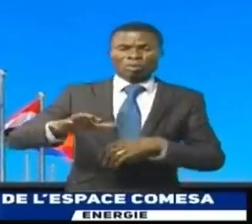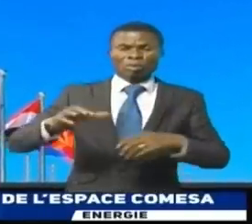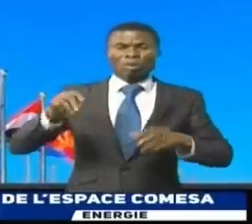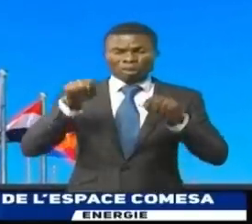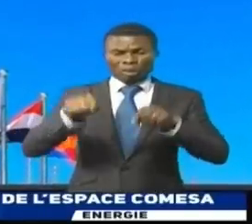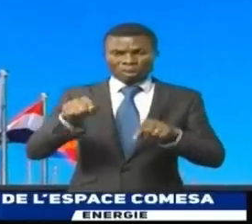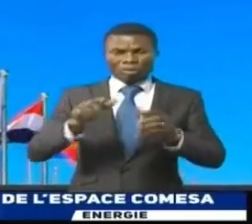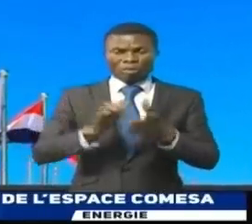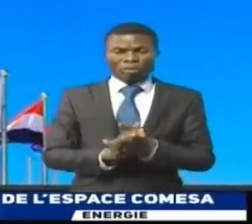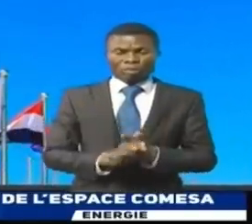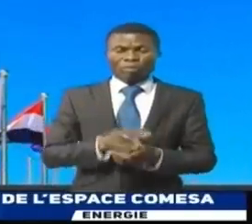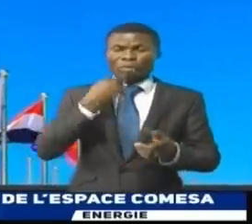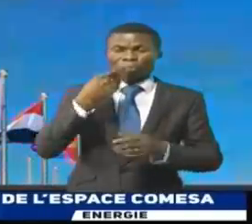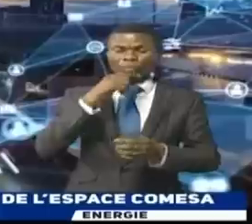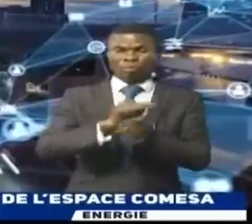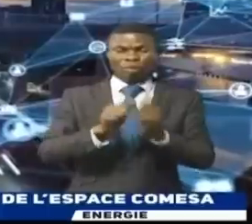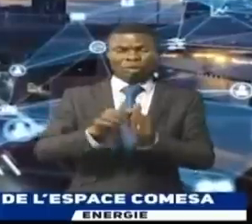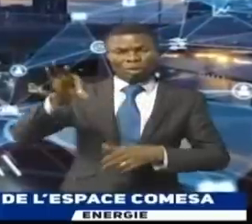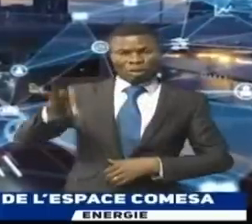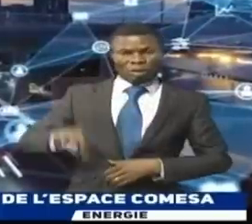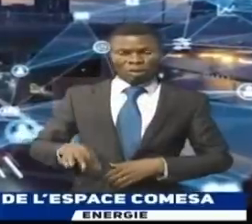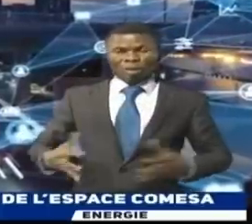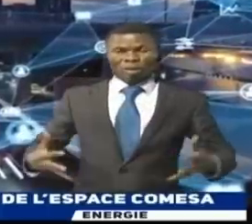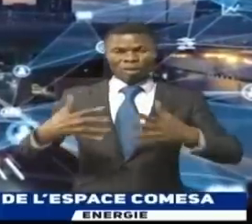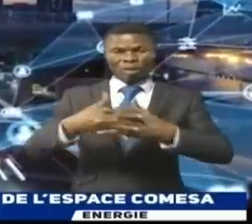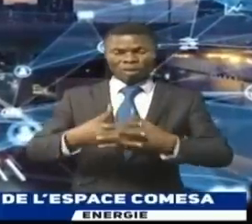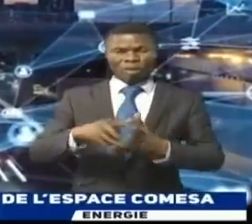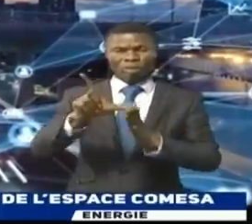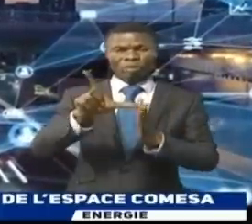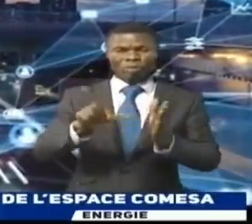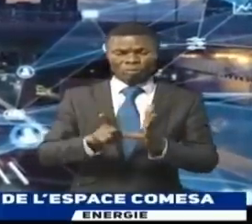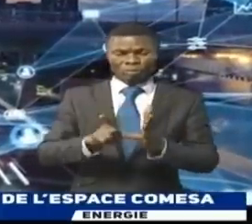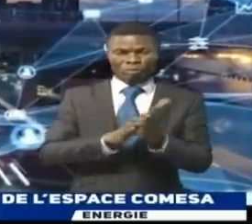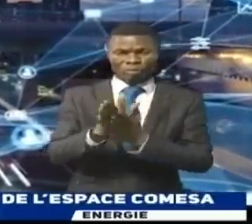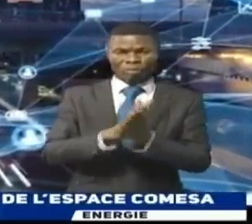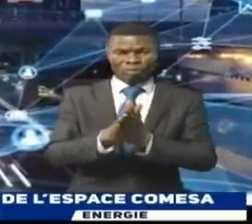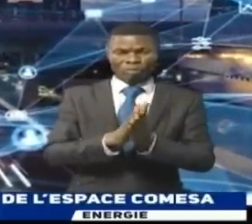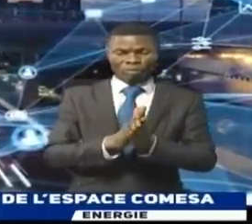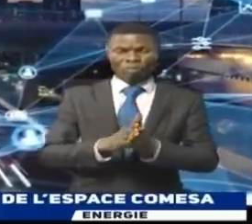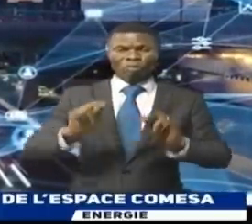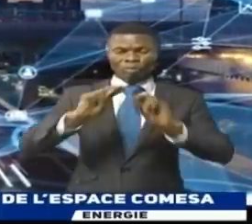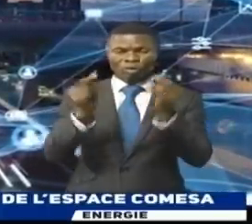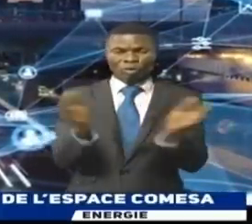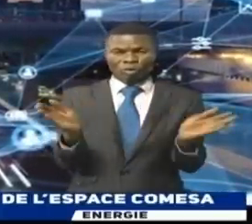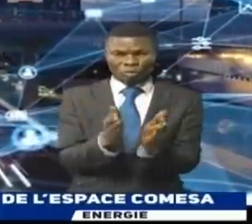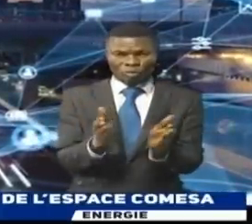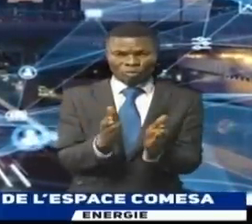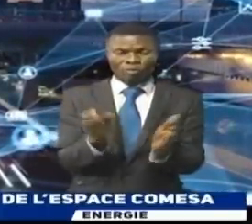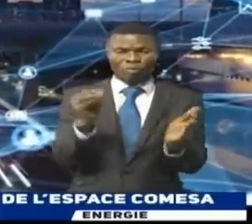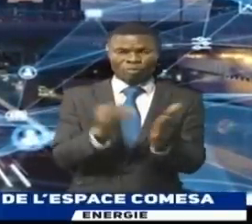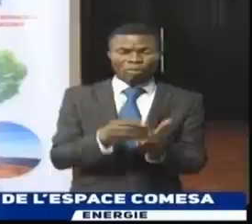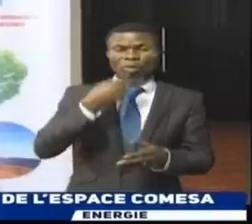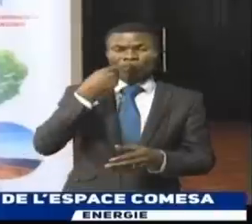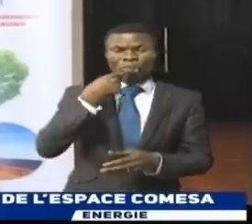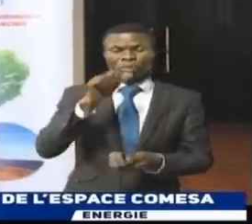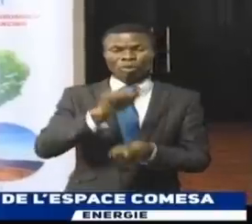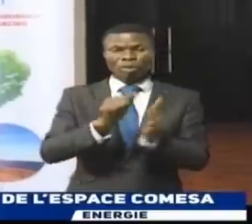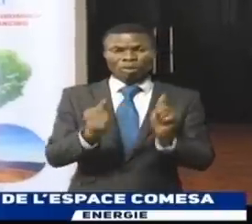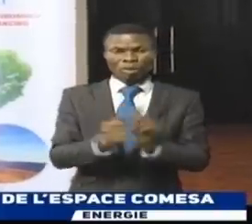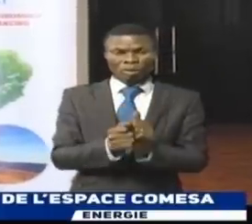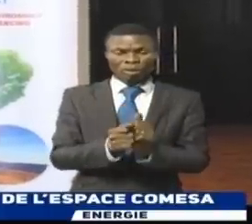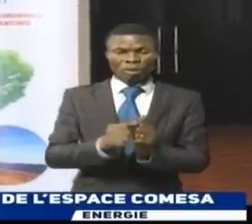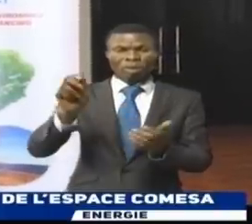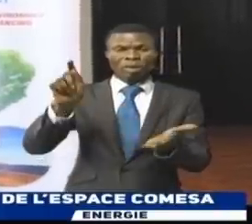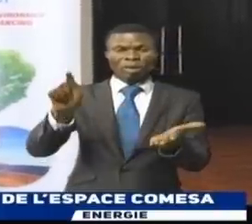ont cogité autour de l'intérêt d'harmoniser les normes liées au mini-réseau. Ils ont en outre discuté du modèle